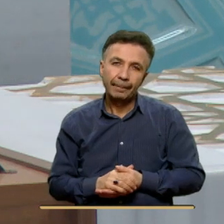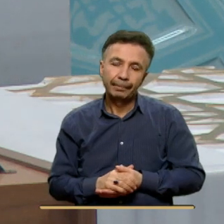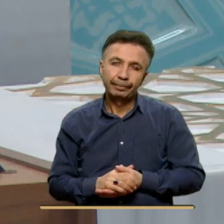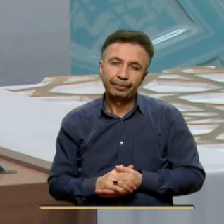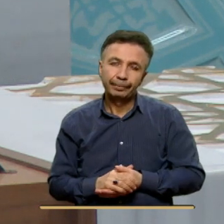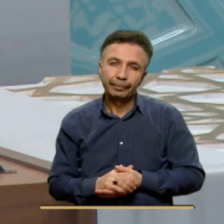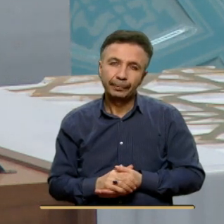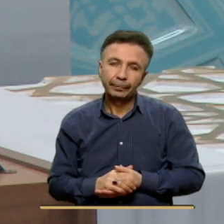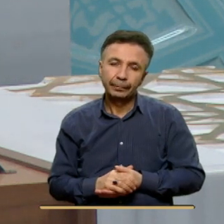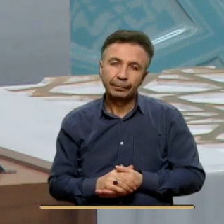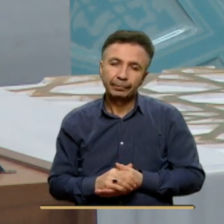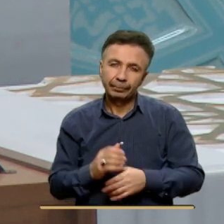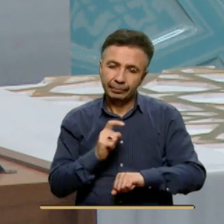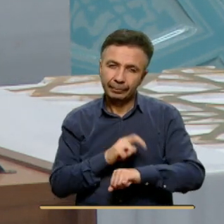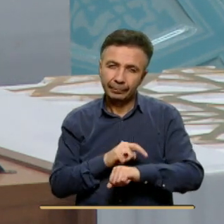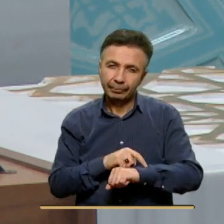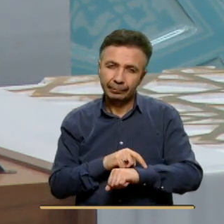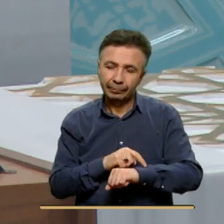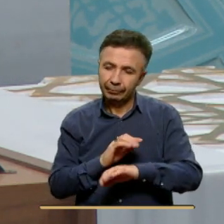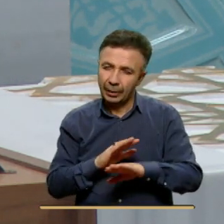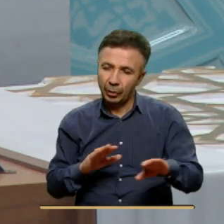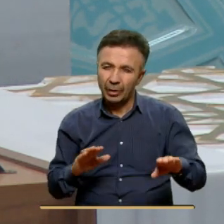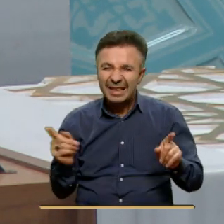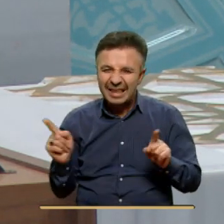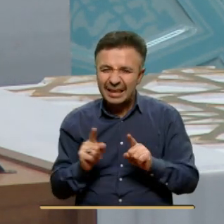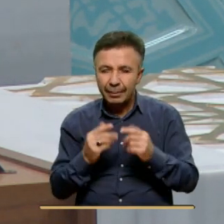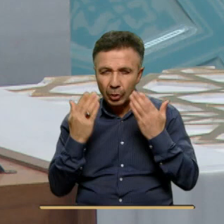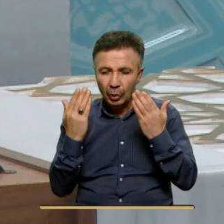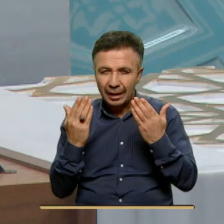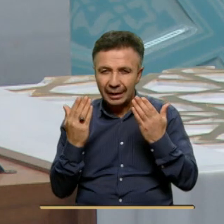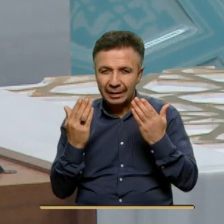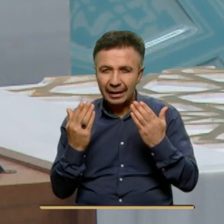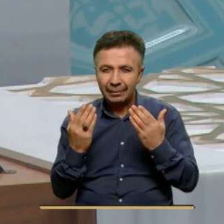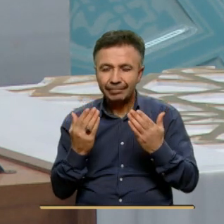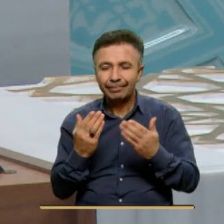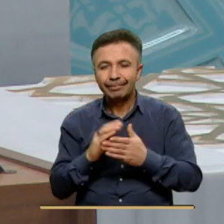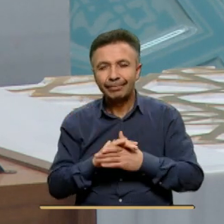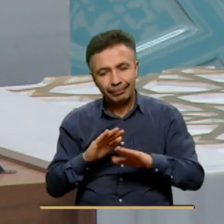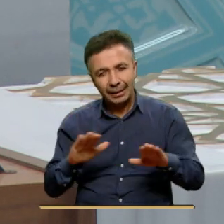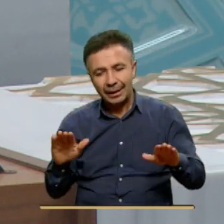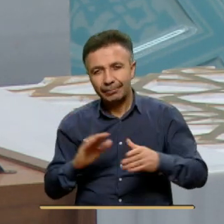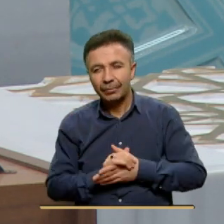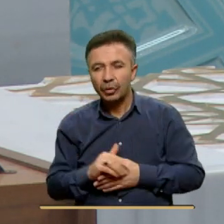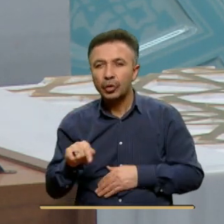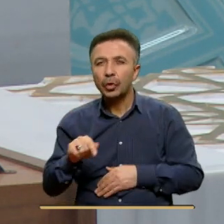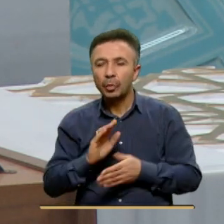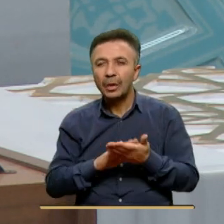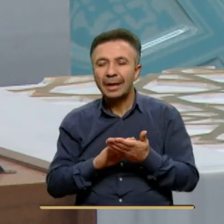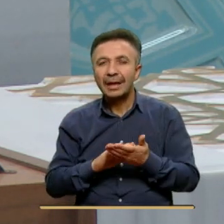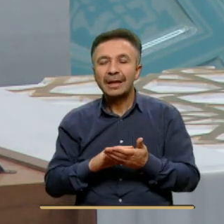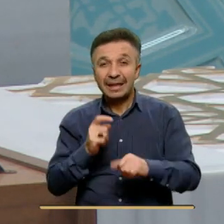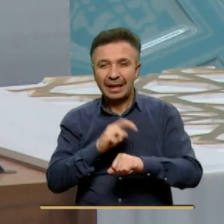Vaktimiz de tamam oluyor. Kısa bir dua ederekten inşallah Fatiha diyelim. Şu mübarek saatte buyurun.